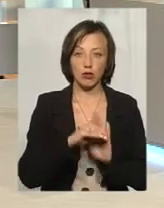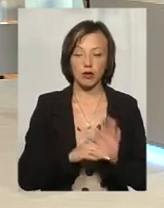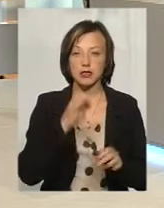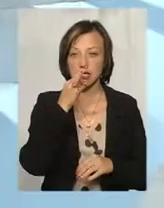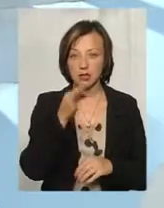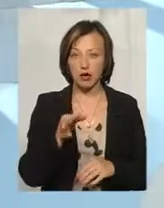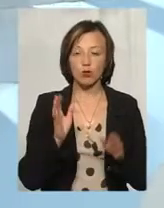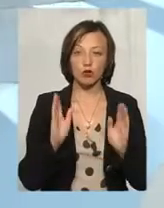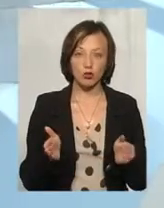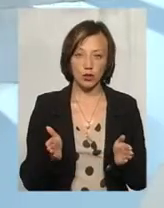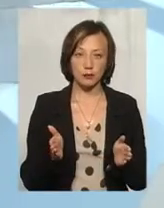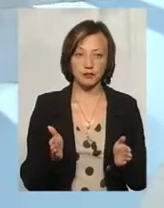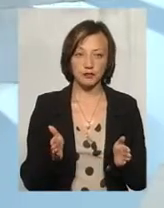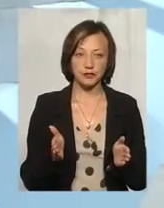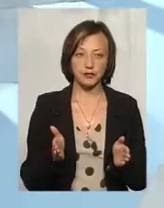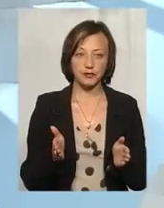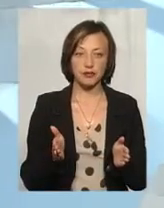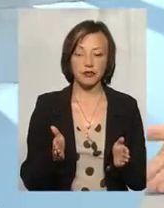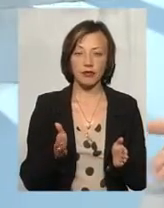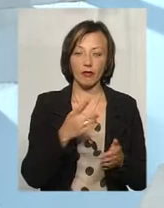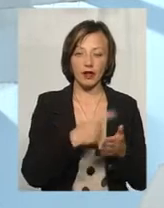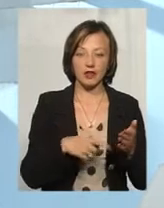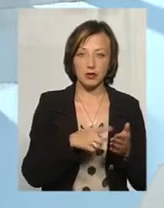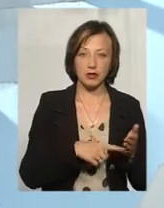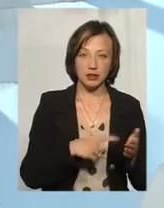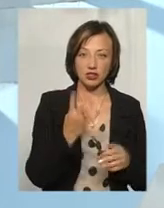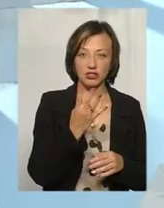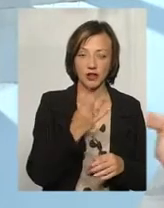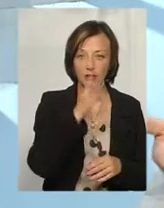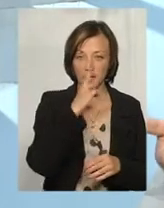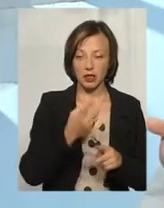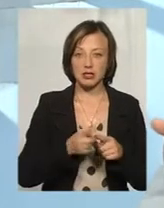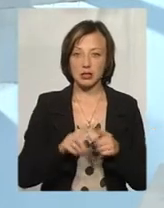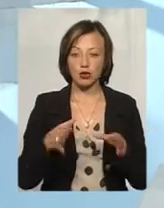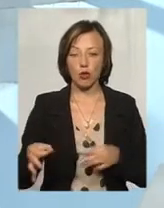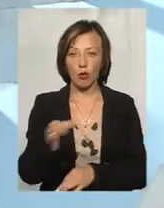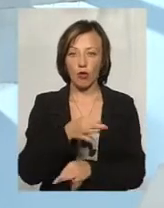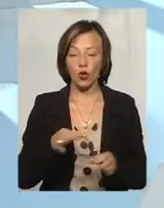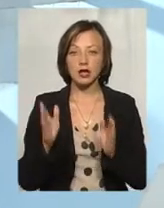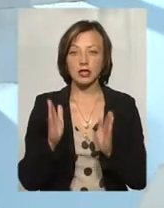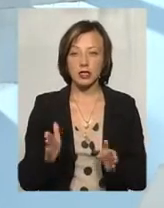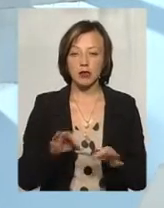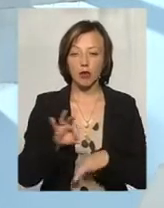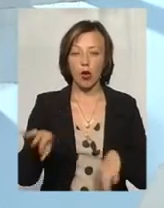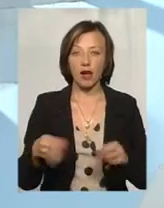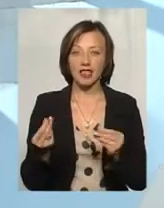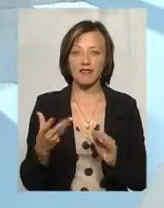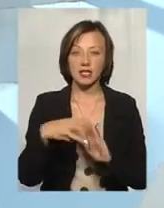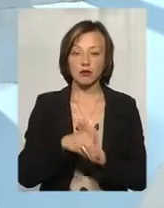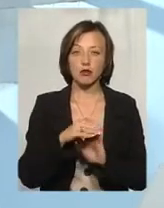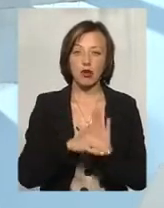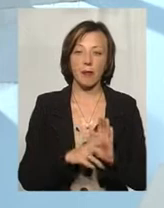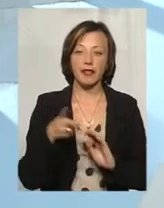сказали, буде відмінено четвертий квартал, то це буде обговорення тільки проєкту інвестиційної програми